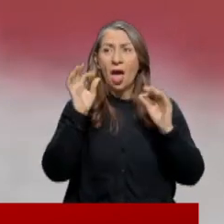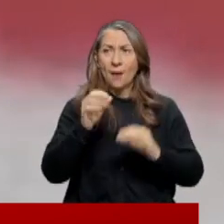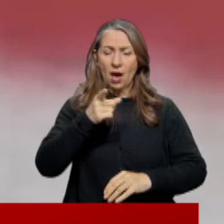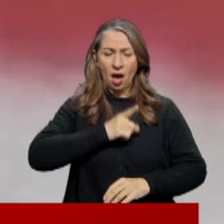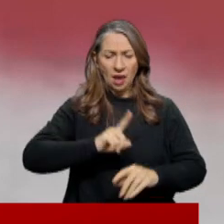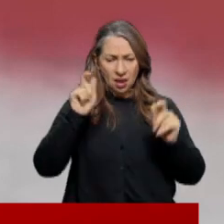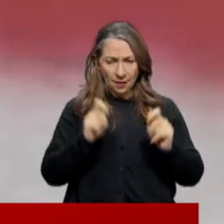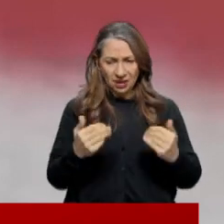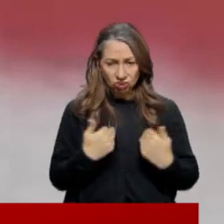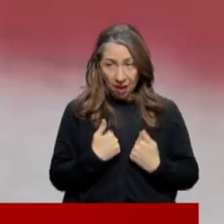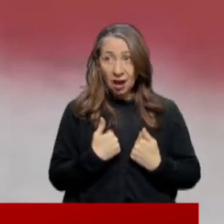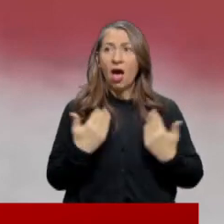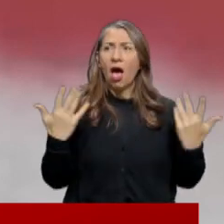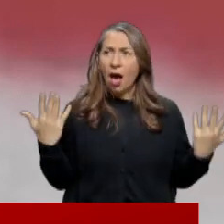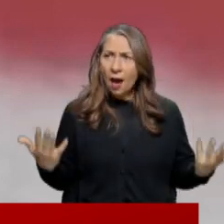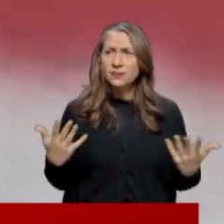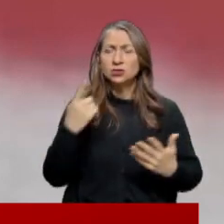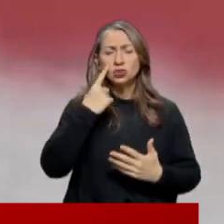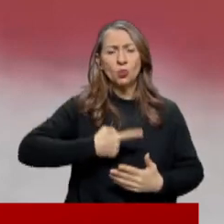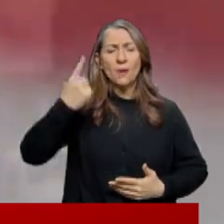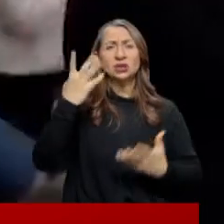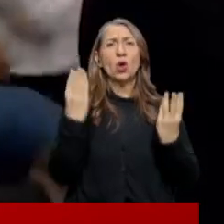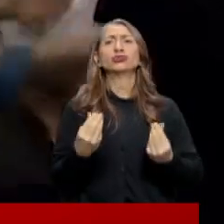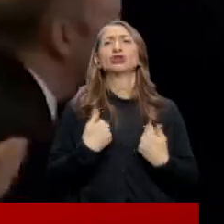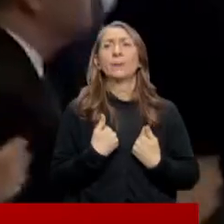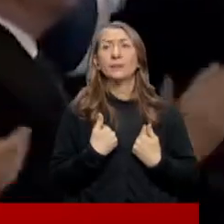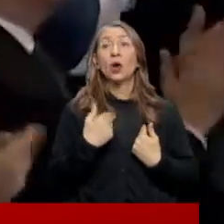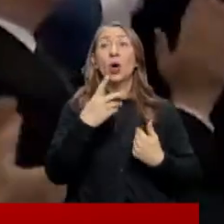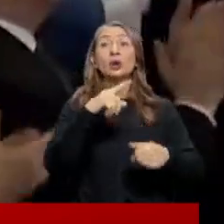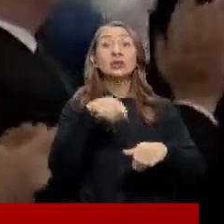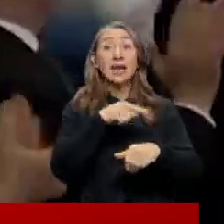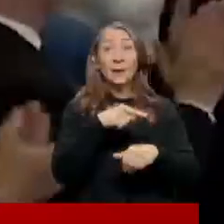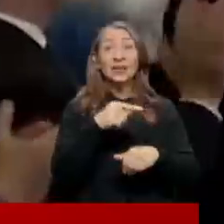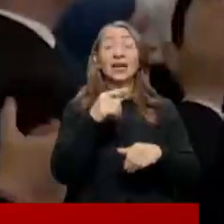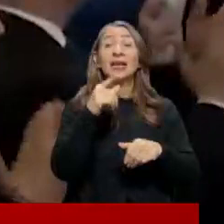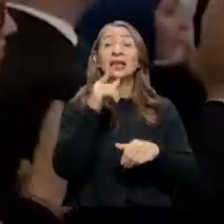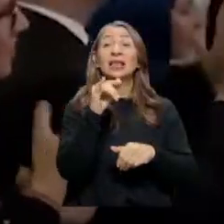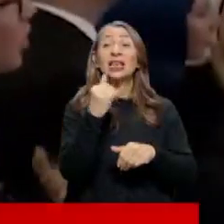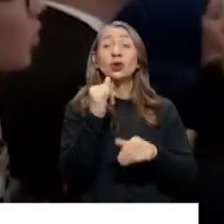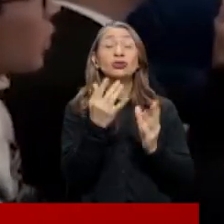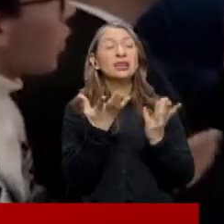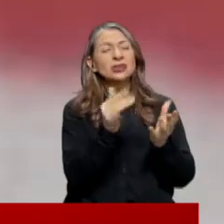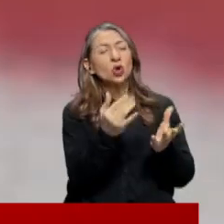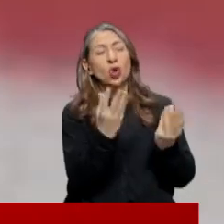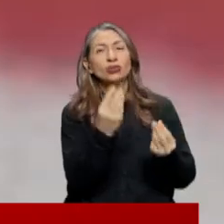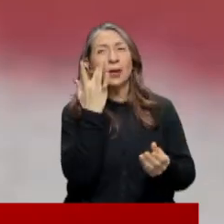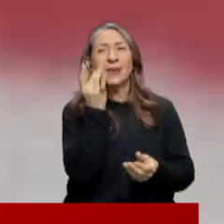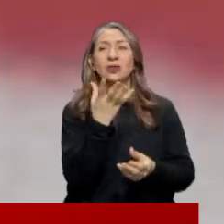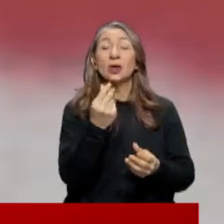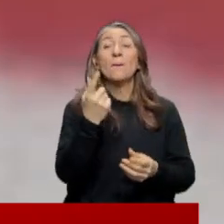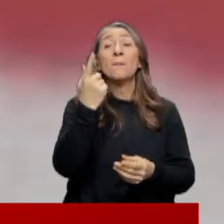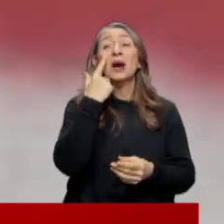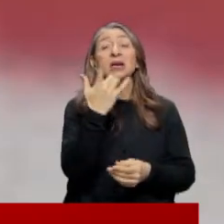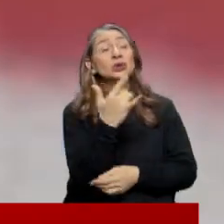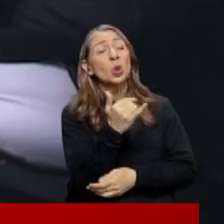aday yapacak hem de cumhurbaşkanı yapacak. O zaman kilonuz da ortaya çıkacak. Bakalım